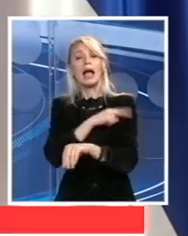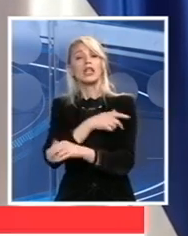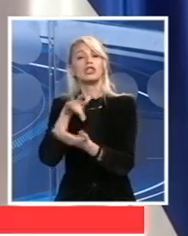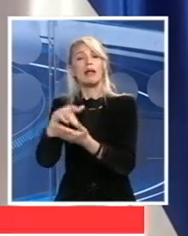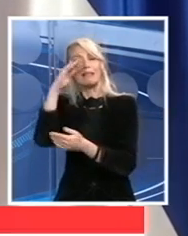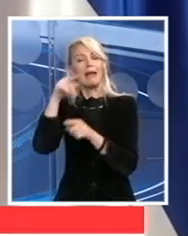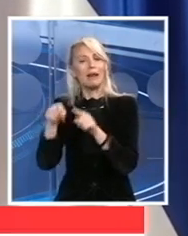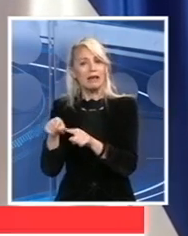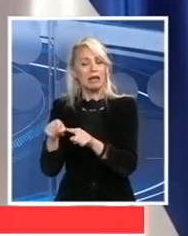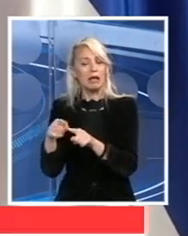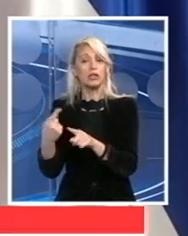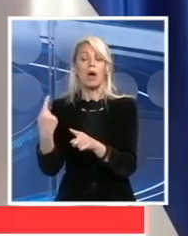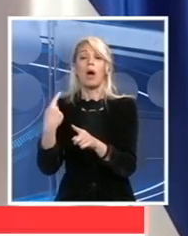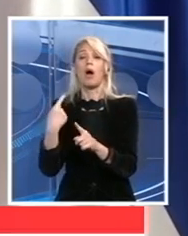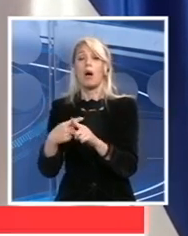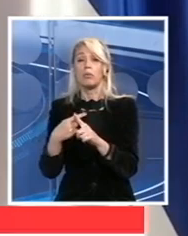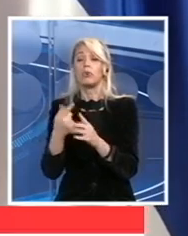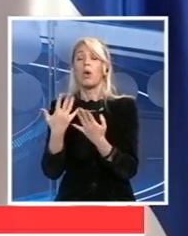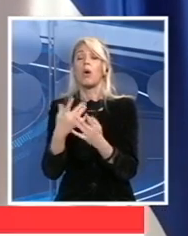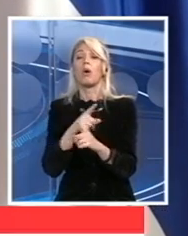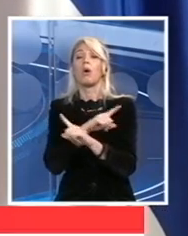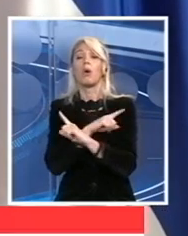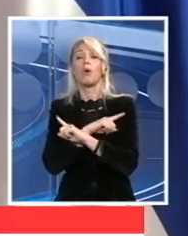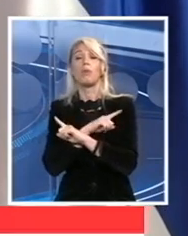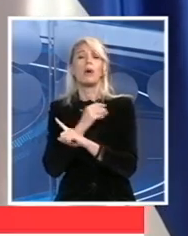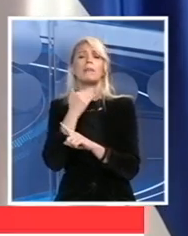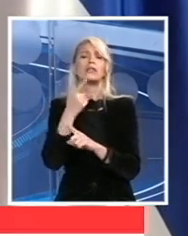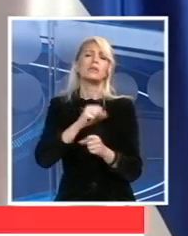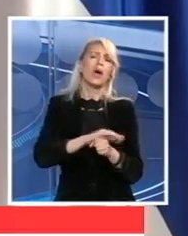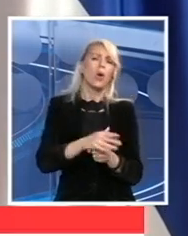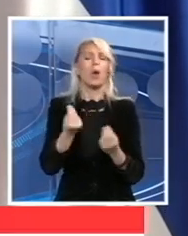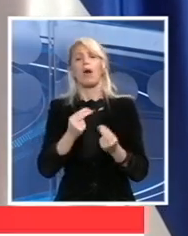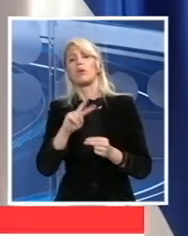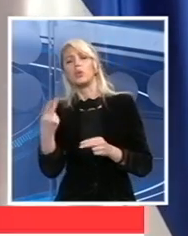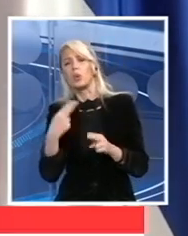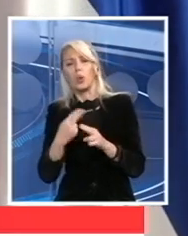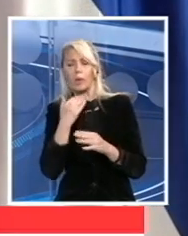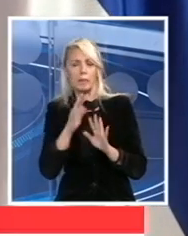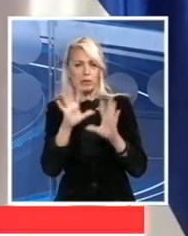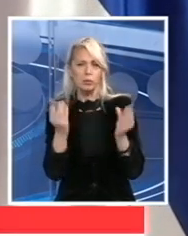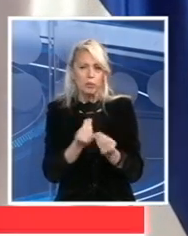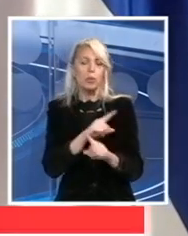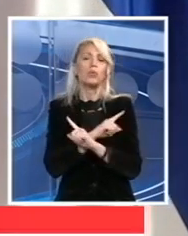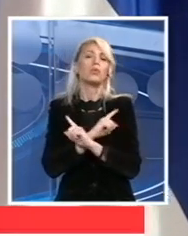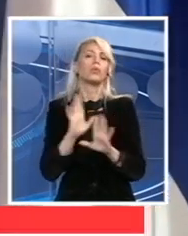i koliko ih je do sada preminulo pod bilo kojom dijagnozom? Dakle, kakvo je trenutno stanje?